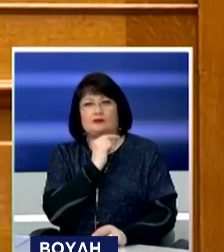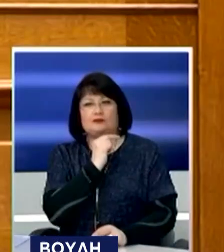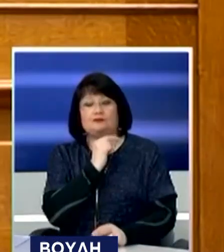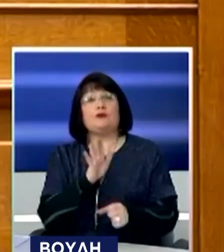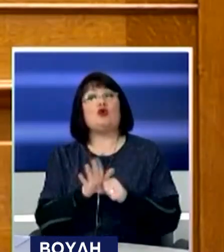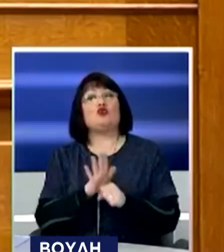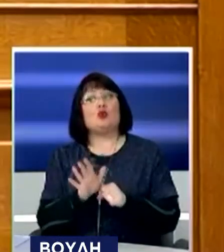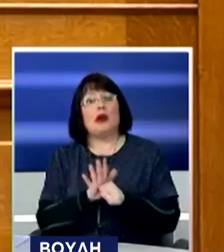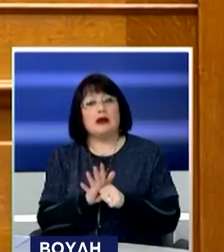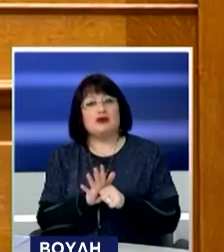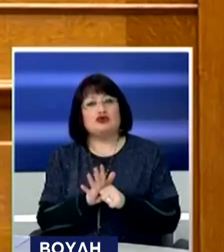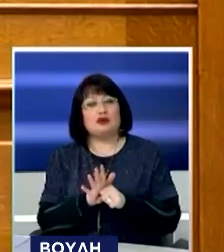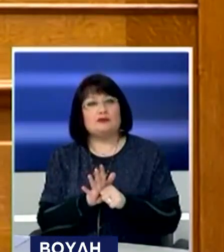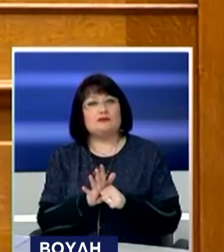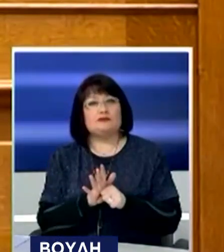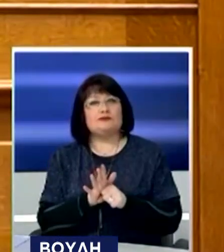τουλάχιστον